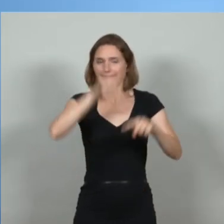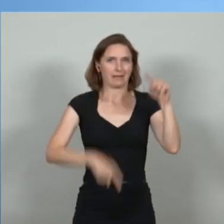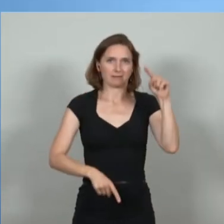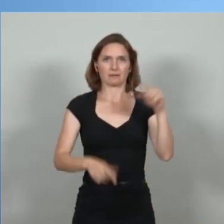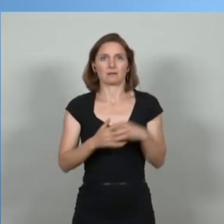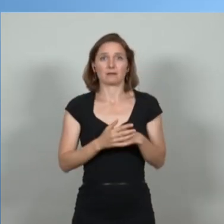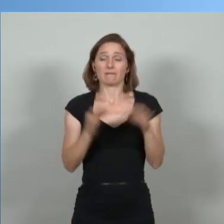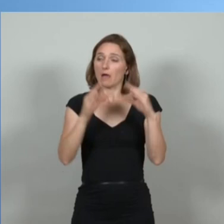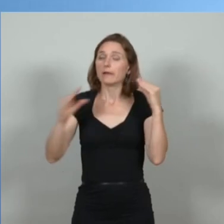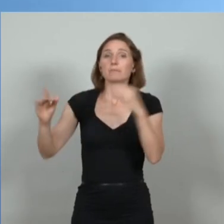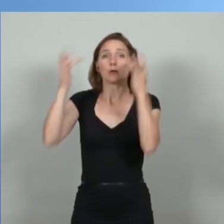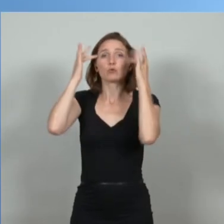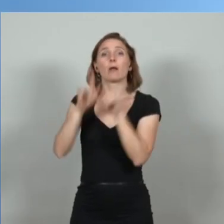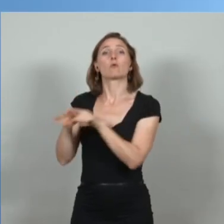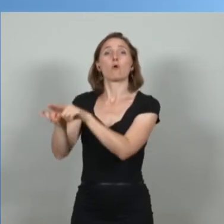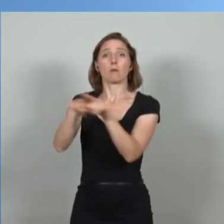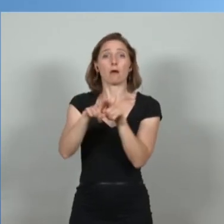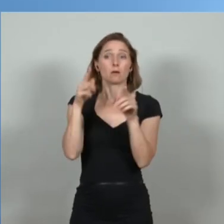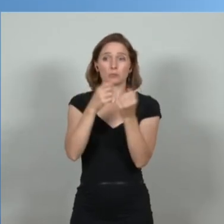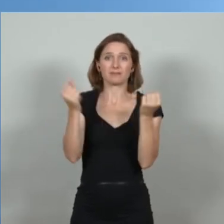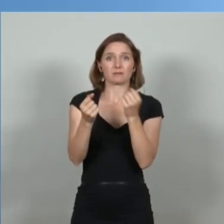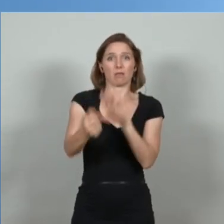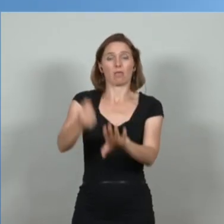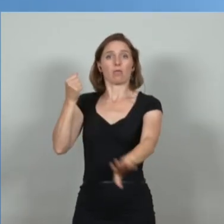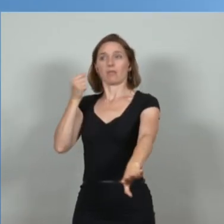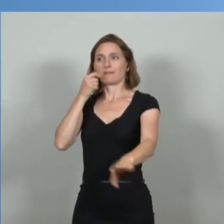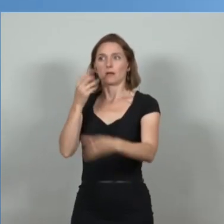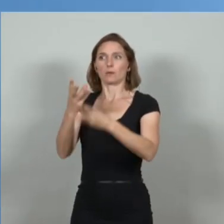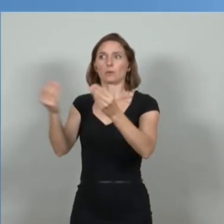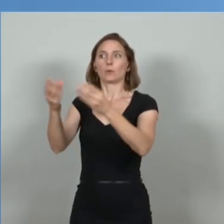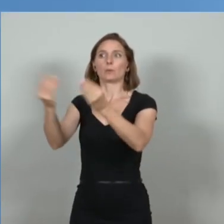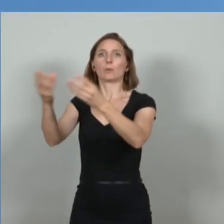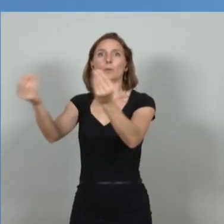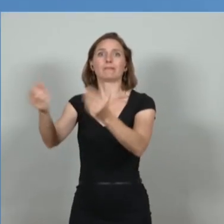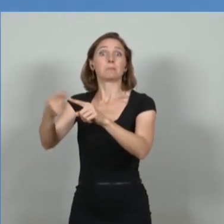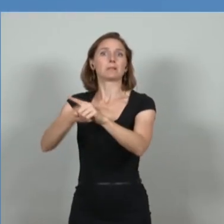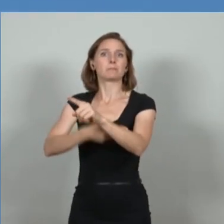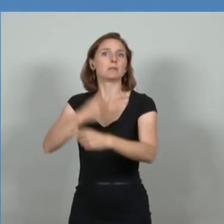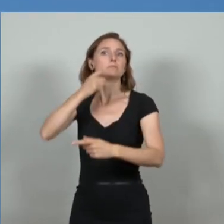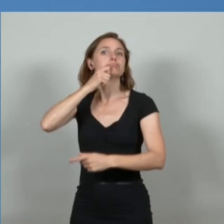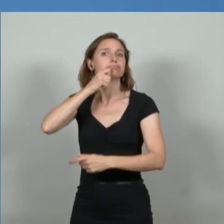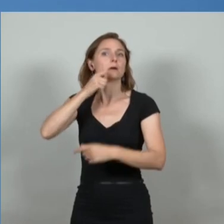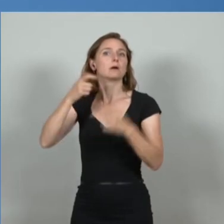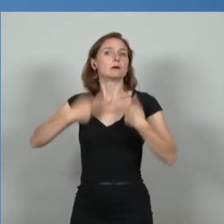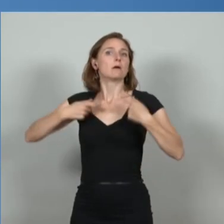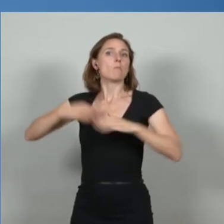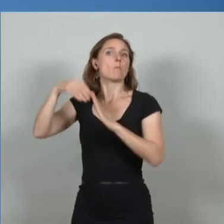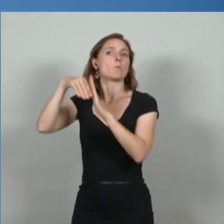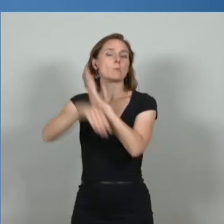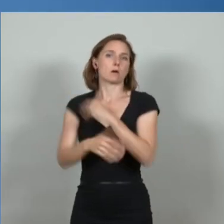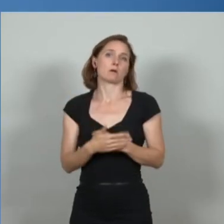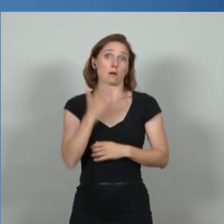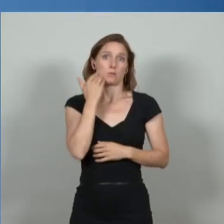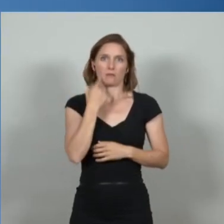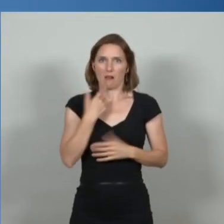culturel commun et donc à terme de leur consommation il conviendra donc d'encourager de favoriser l'information et